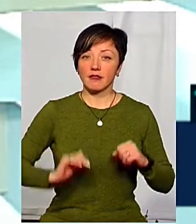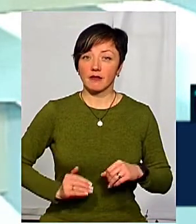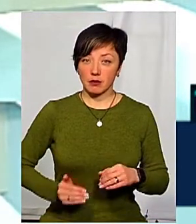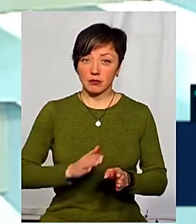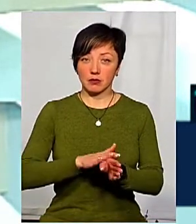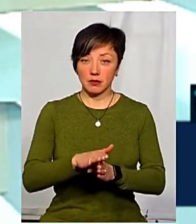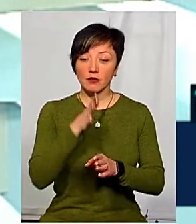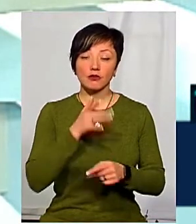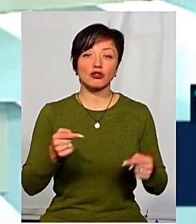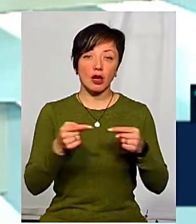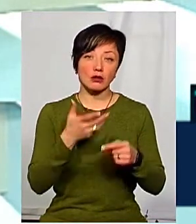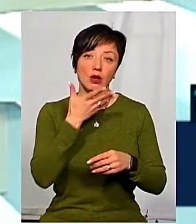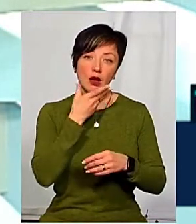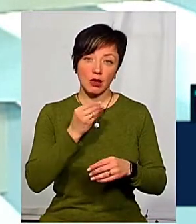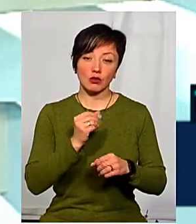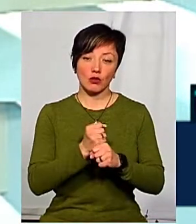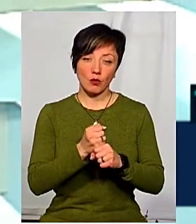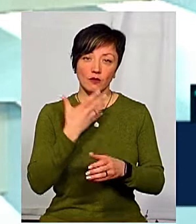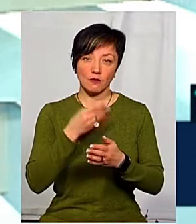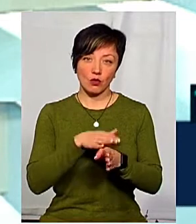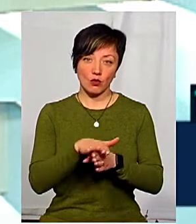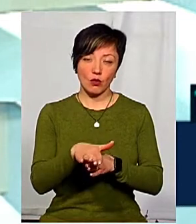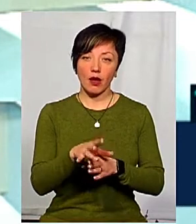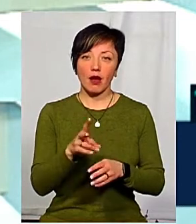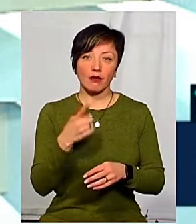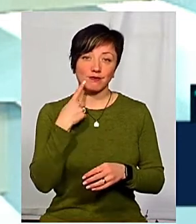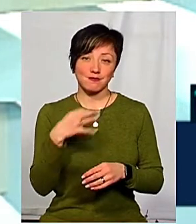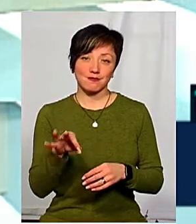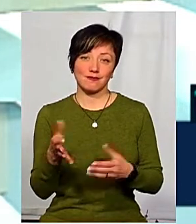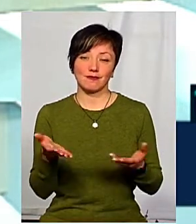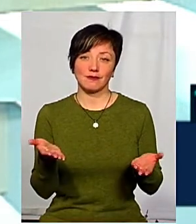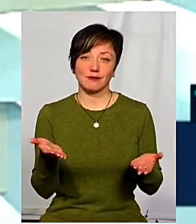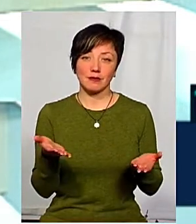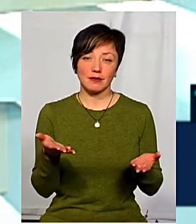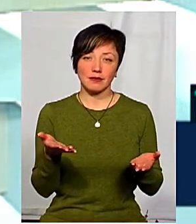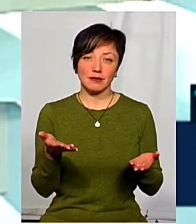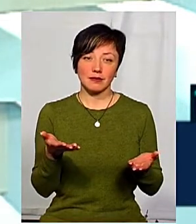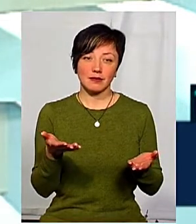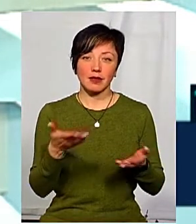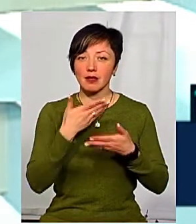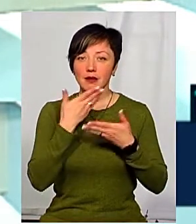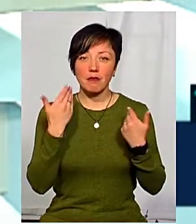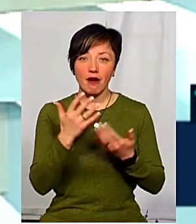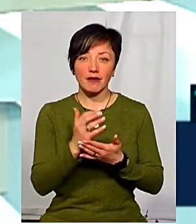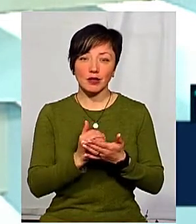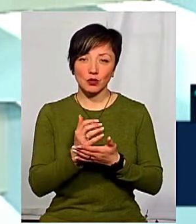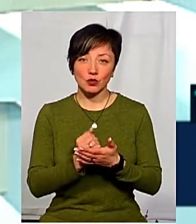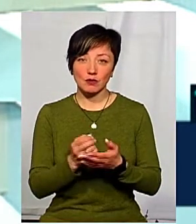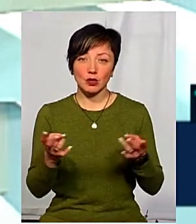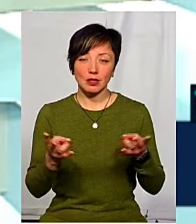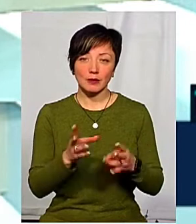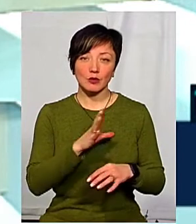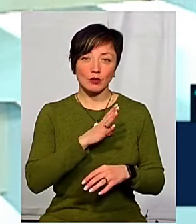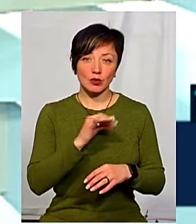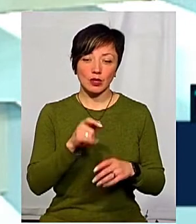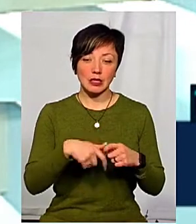підрядчик вчасно і гарно робив свою роботу, недобросовісний чи, можливо, не мав тих ресурсів, які